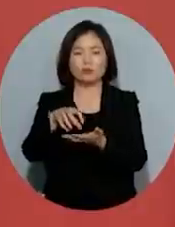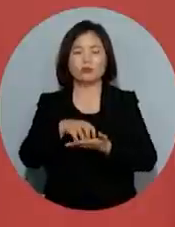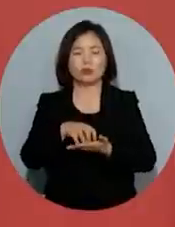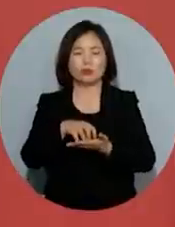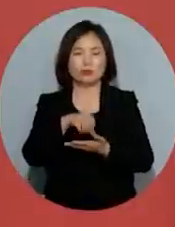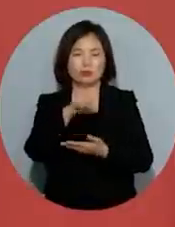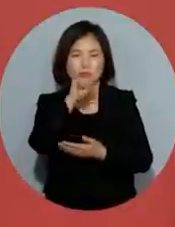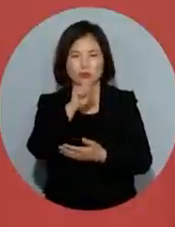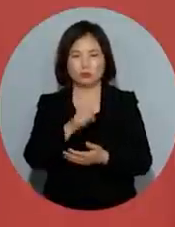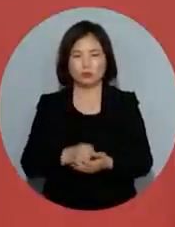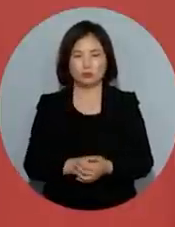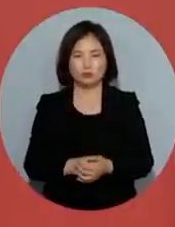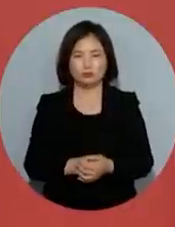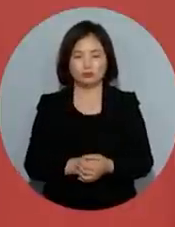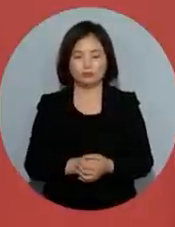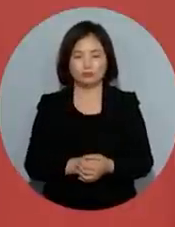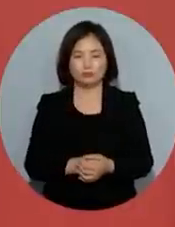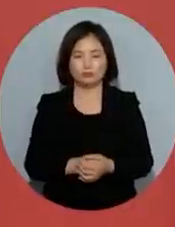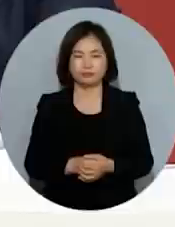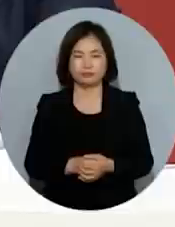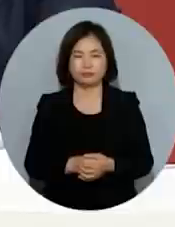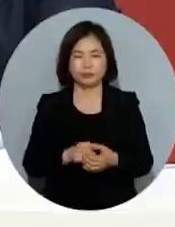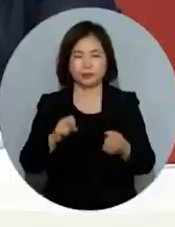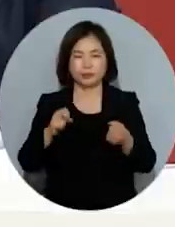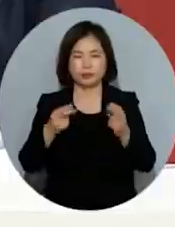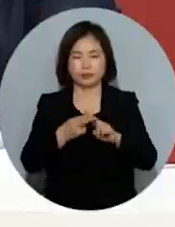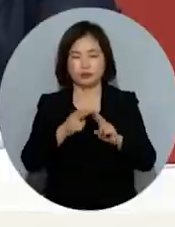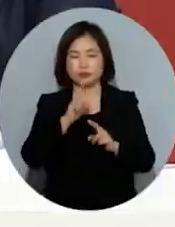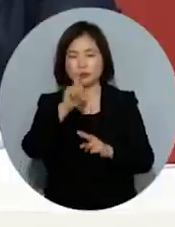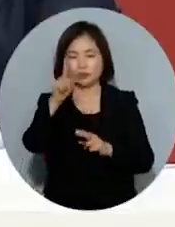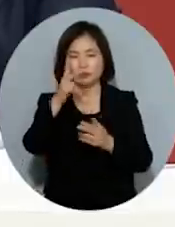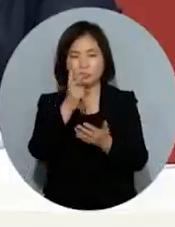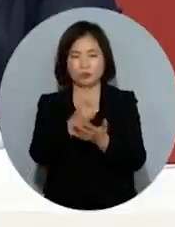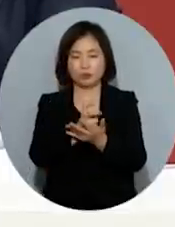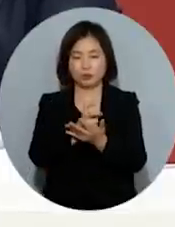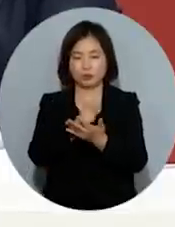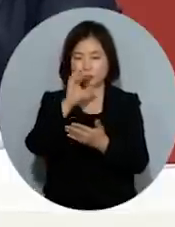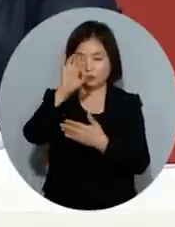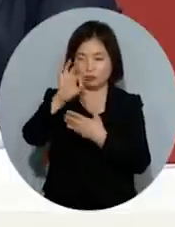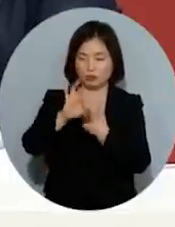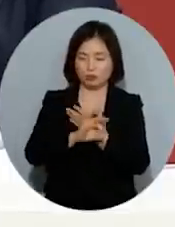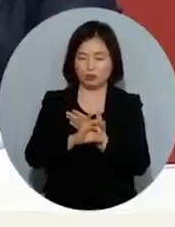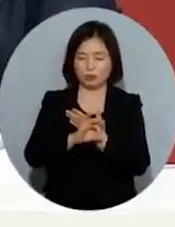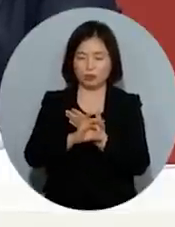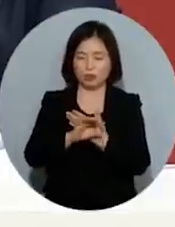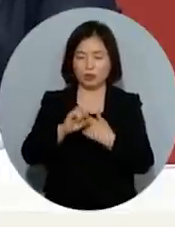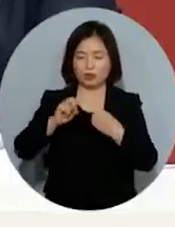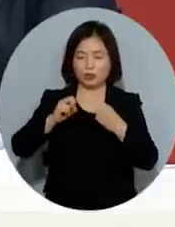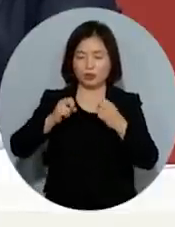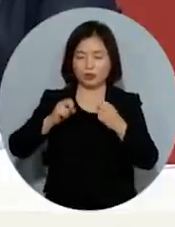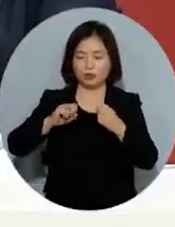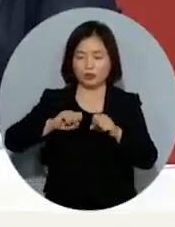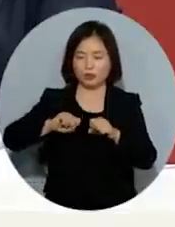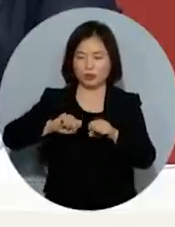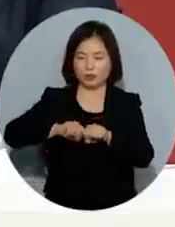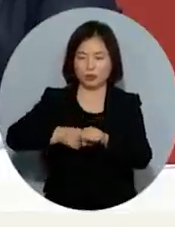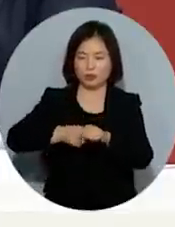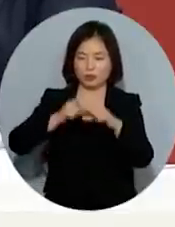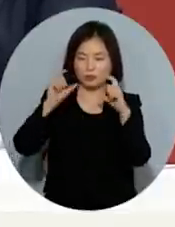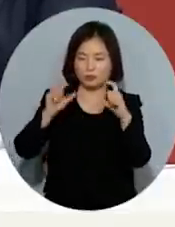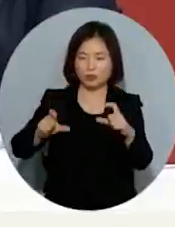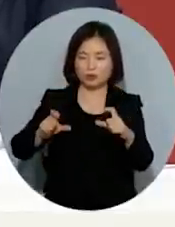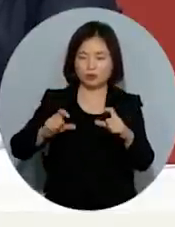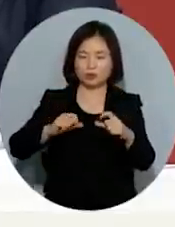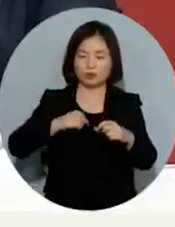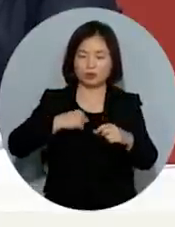그랬어요? 아니 형사소송법에 보시면은 이 형집행은 검사장이 임의로